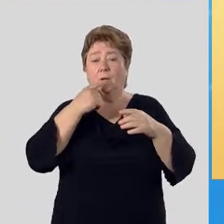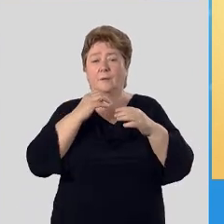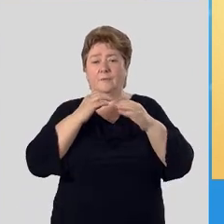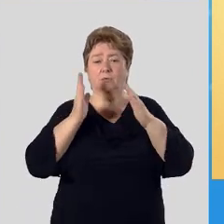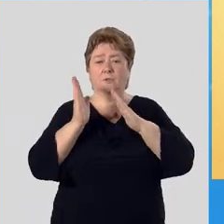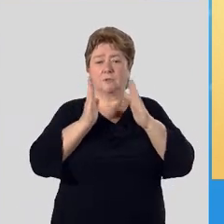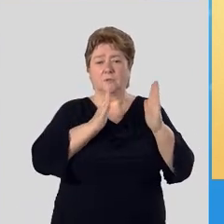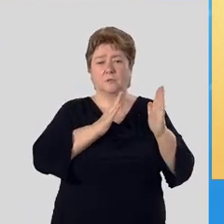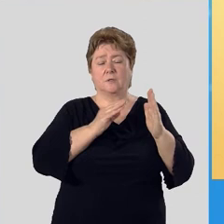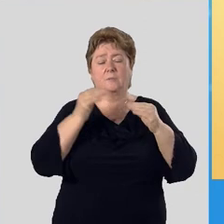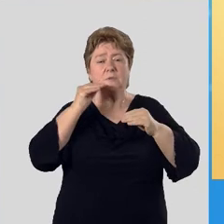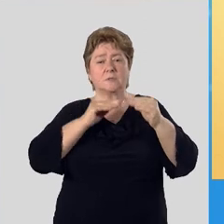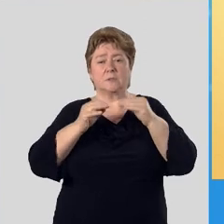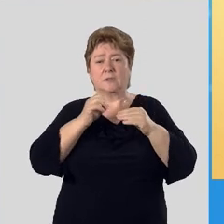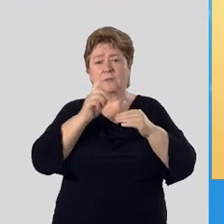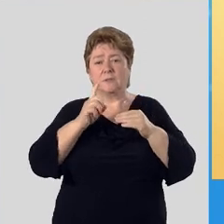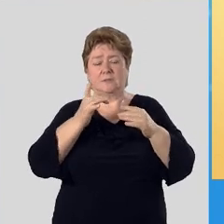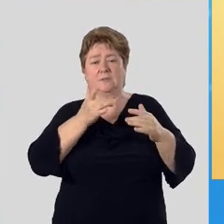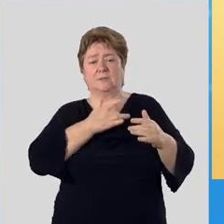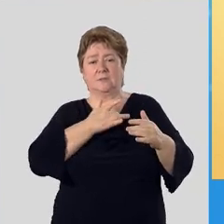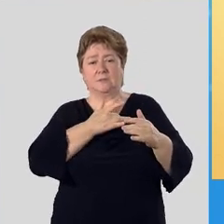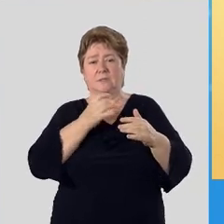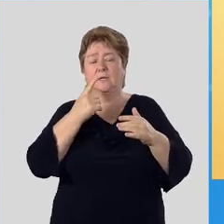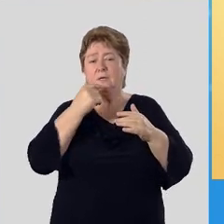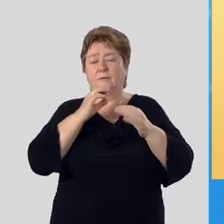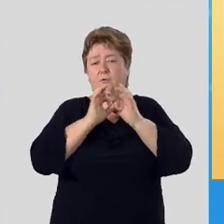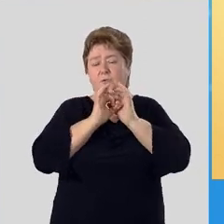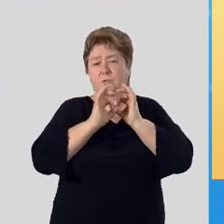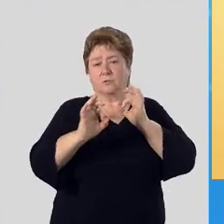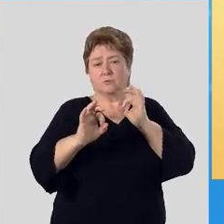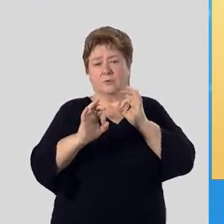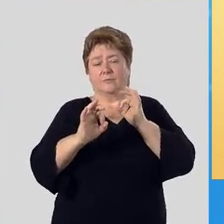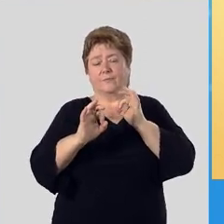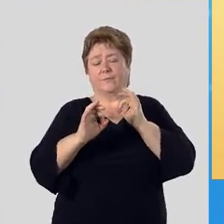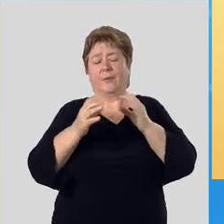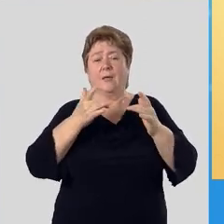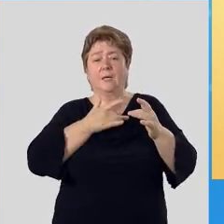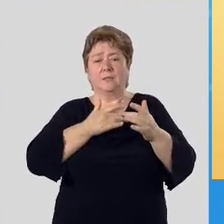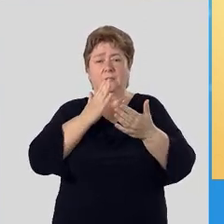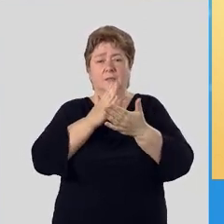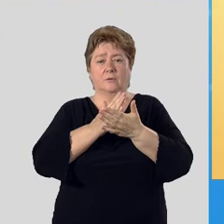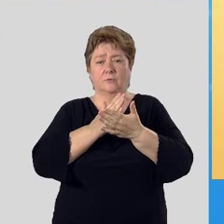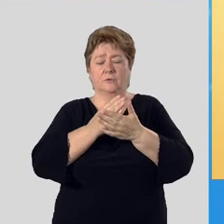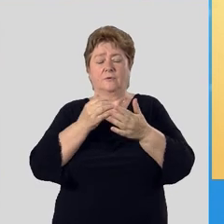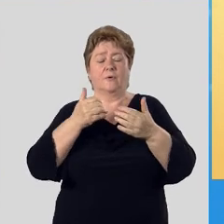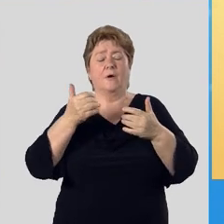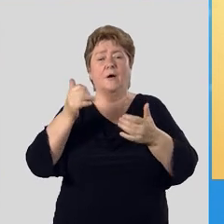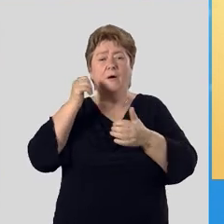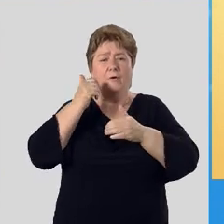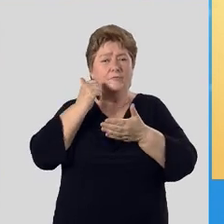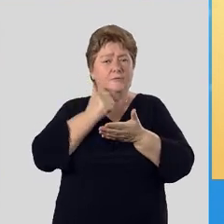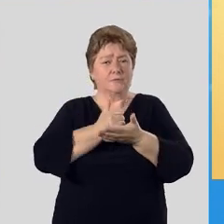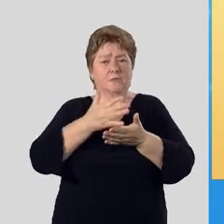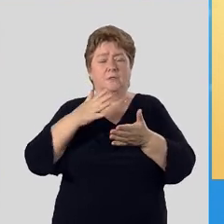Кровеносная система состоит из сердца и кровеносных сосудов. Сердце находится в центре